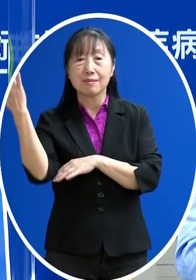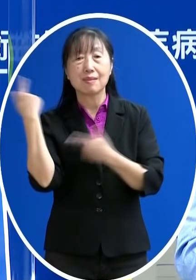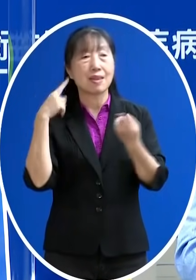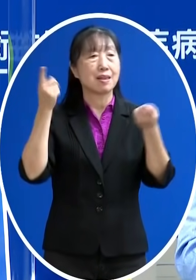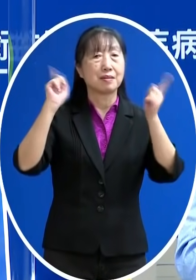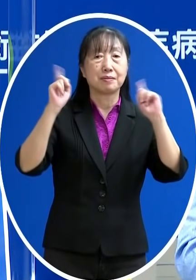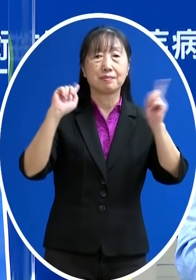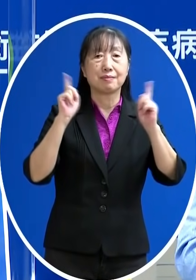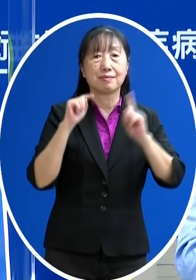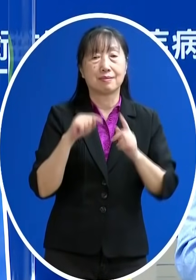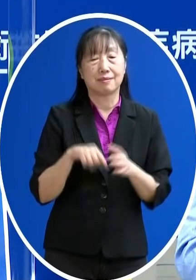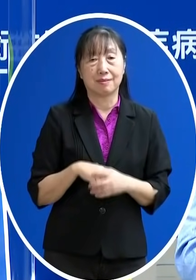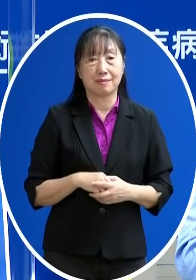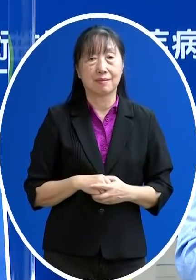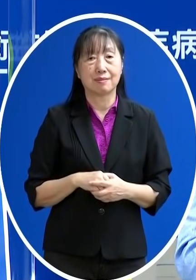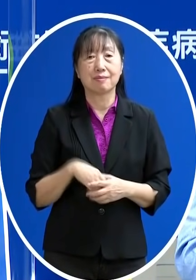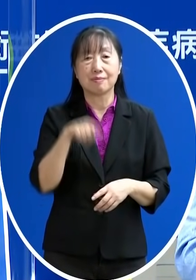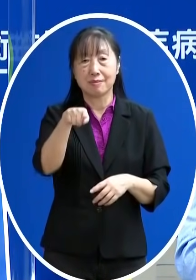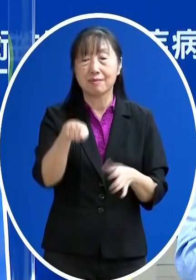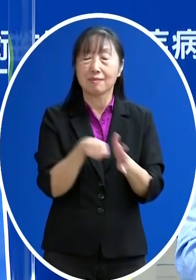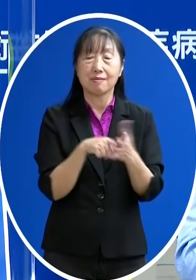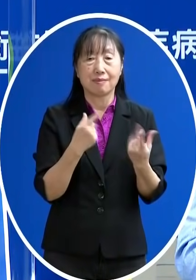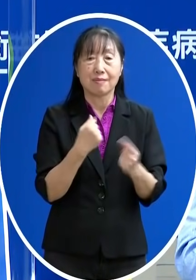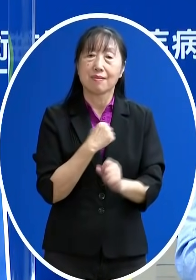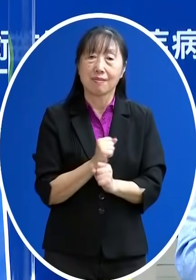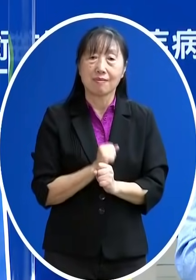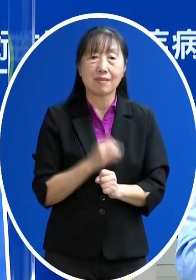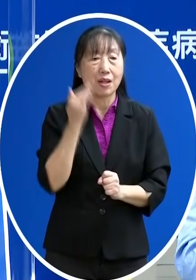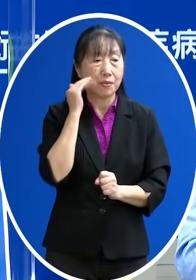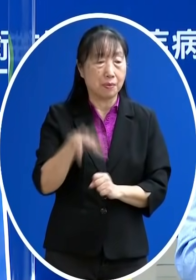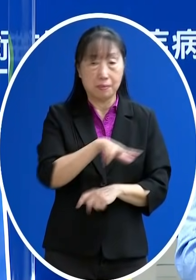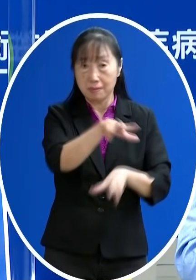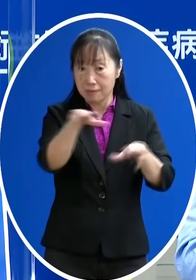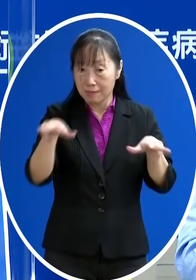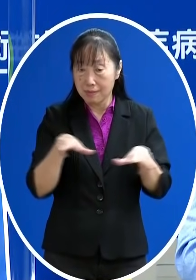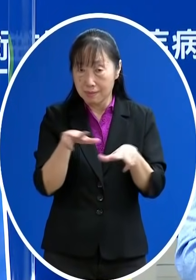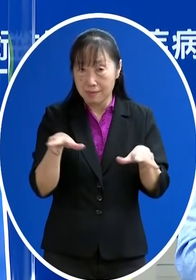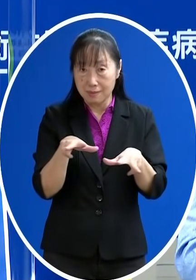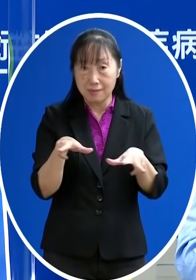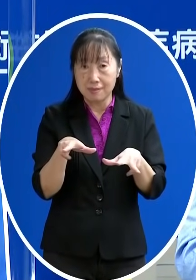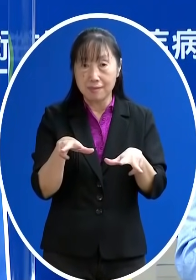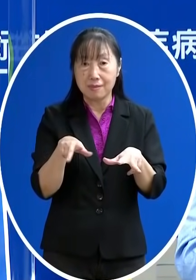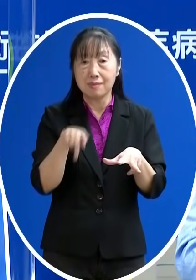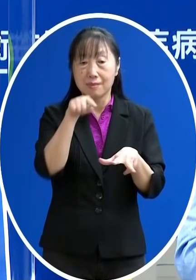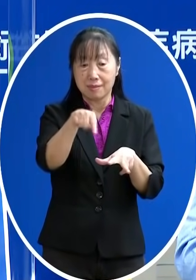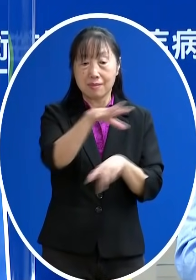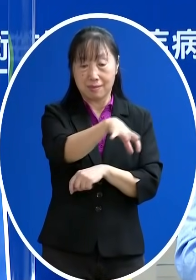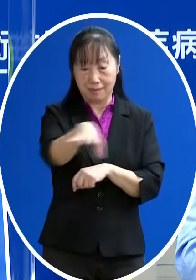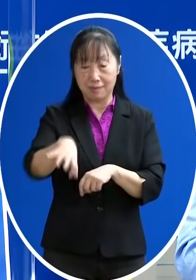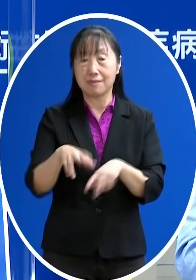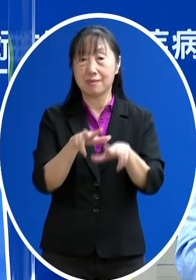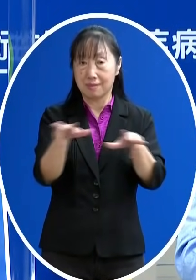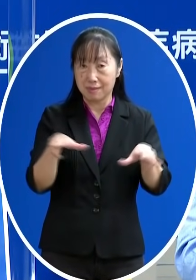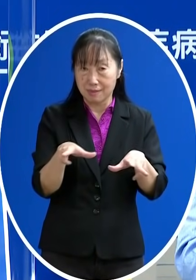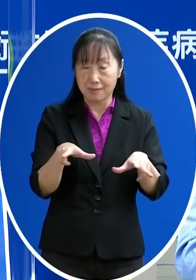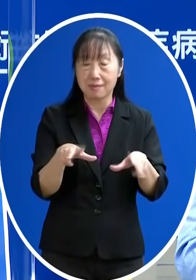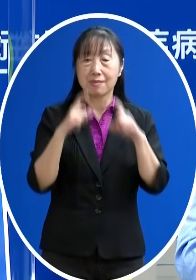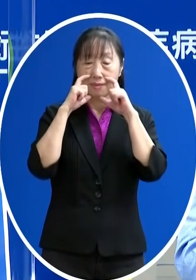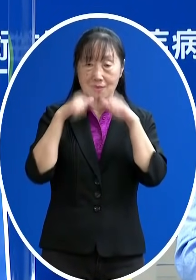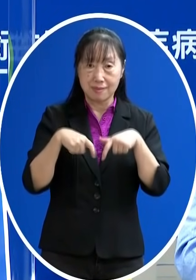乐区哈，那这里面还是注意是在空旷的哈，在空旷的区域哈，那可以不用